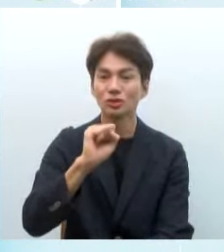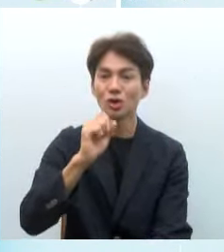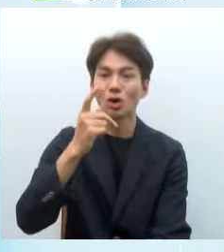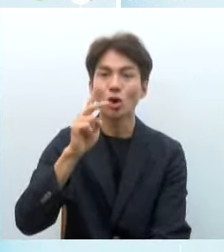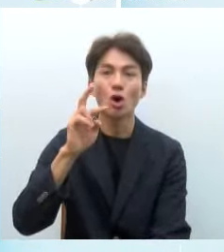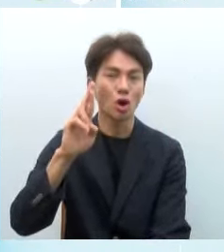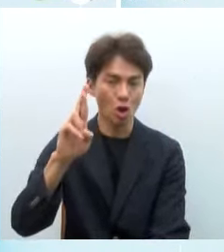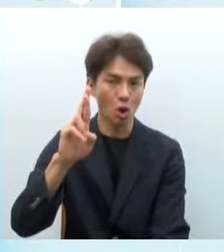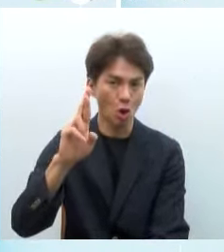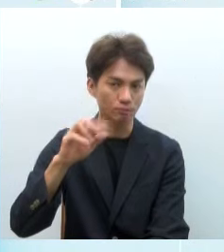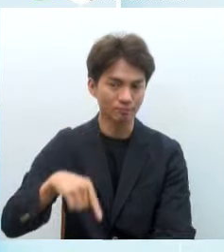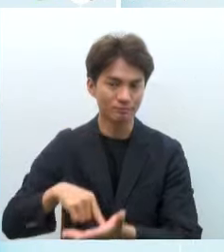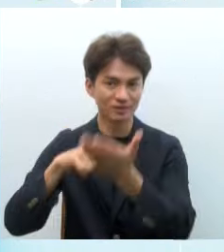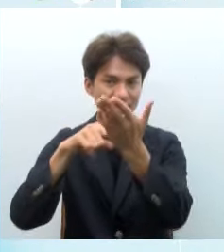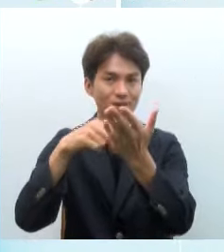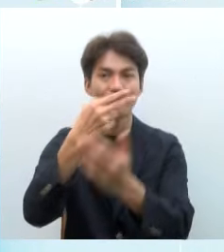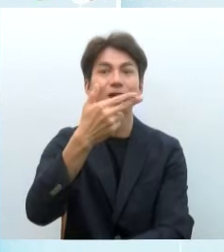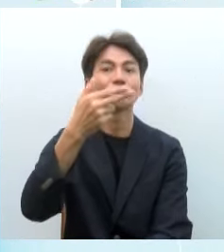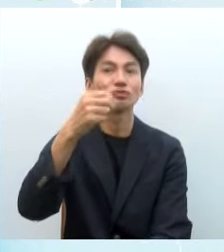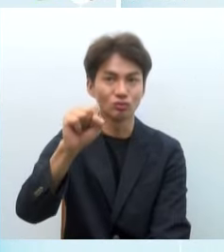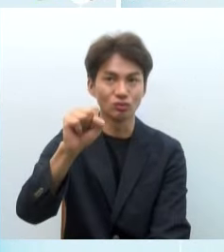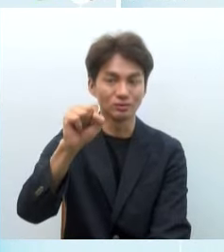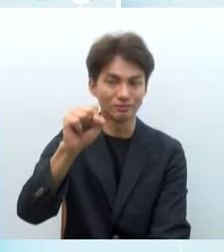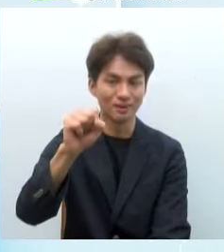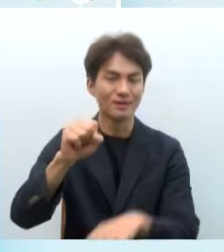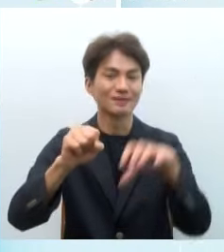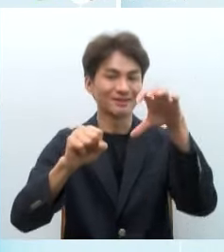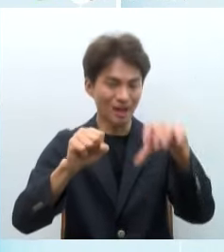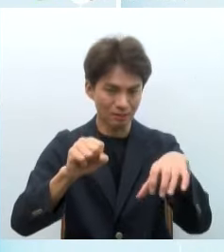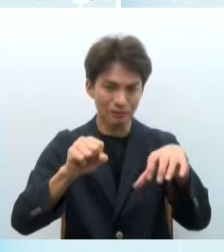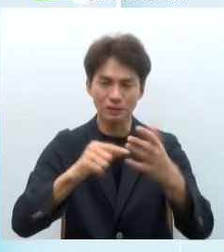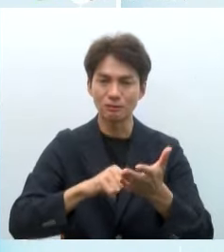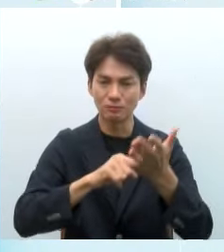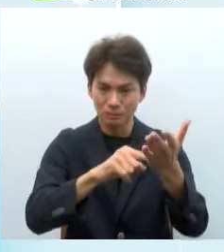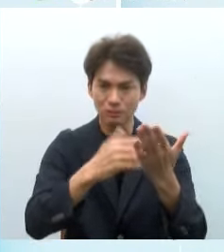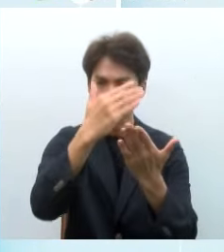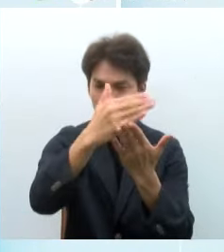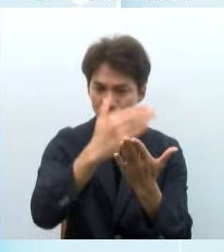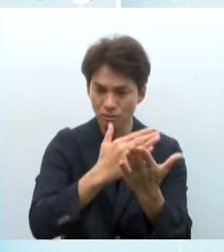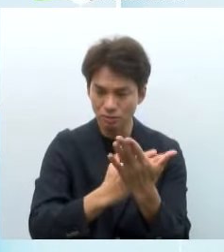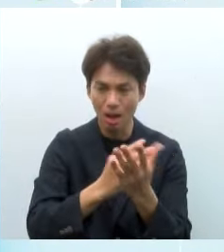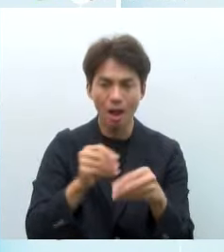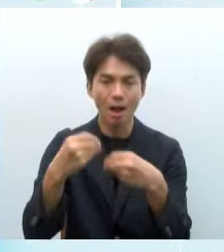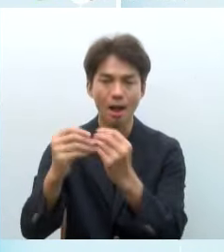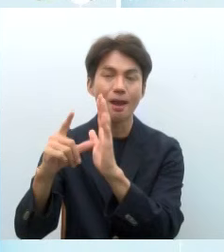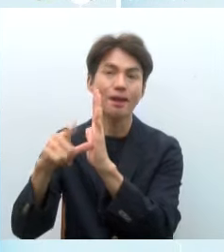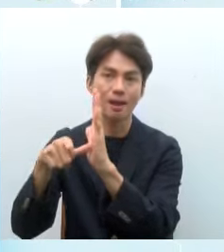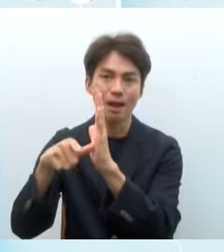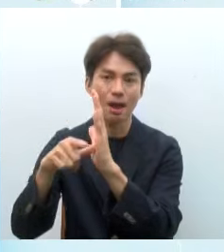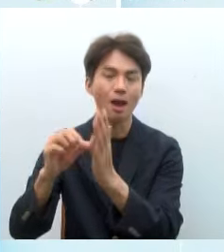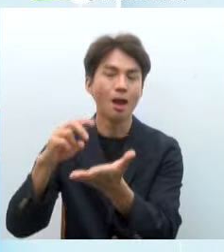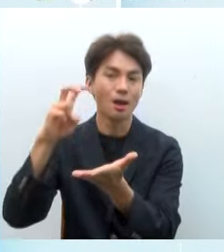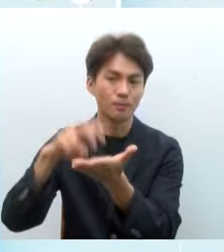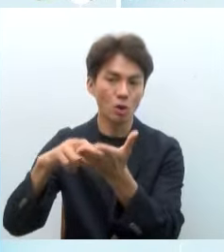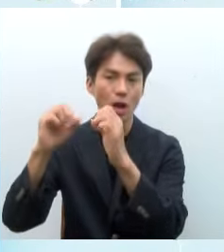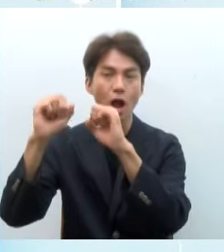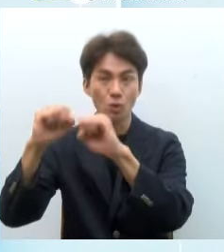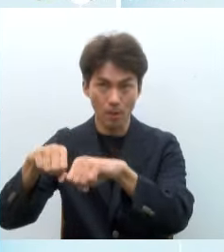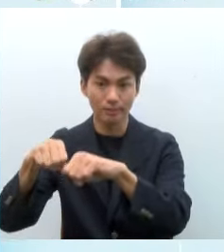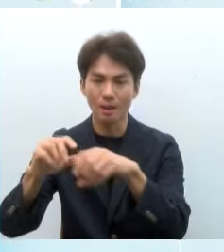เสนอหลักสูตรและสถานที่พัฒนาและงบประมาณต่อท่านเลขาธิการนะครับเพื่ออนุมัติ